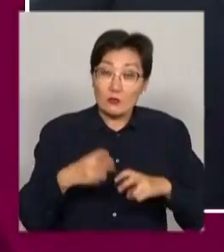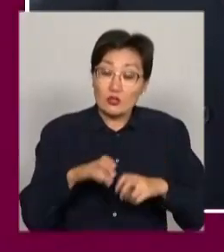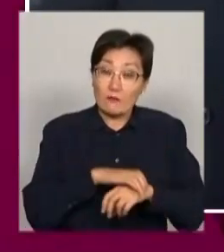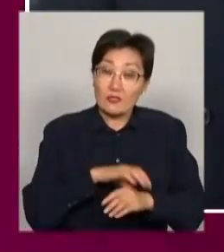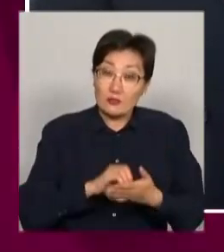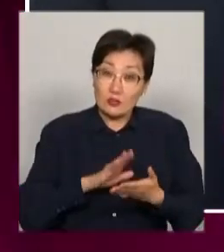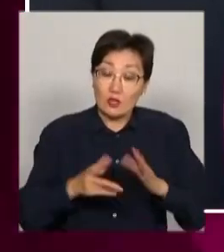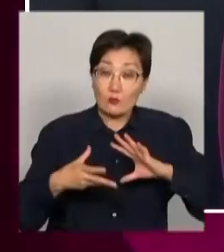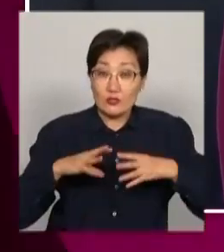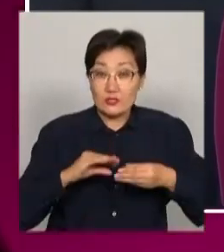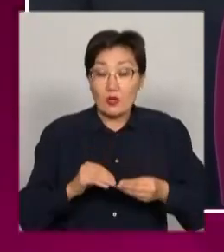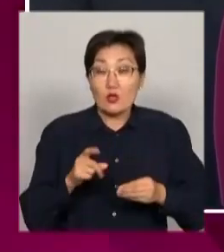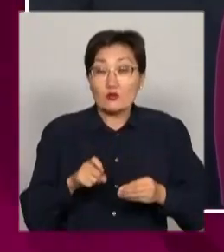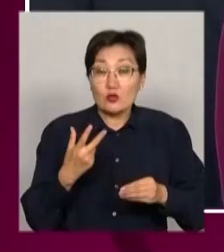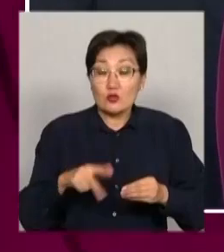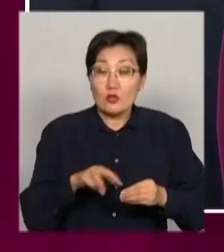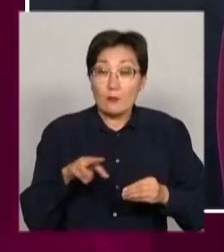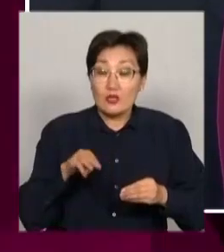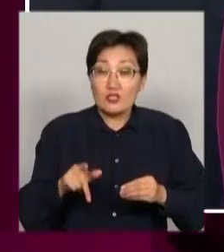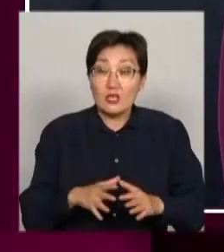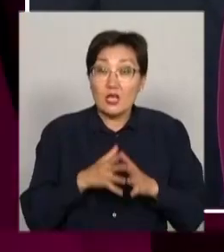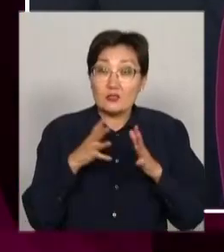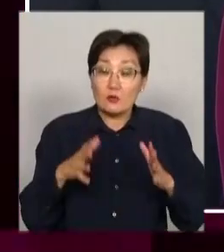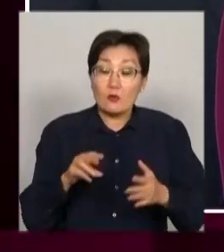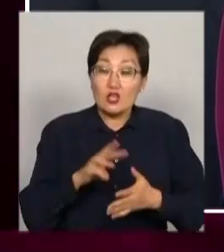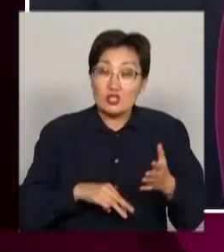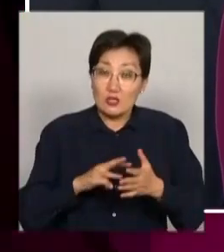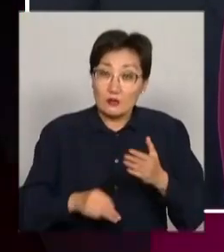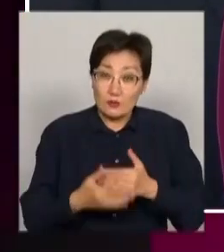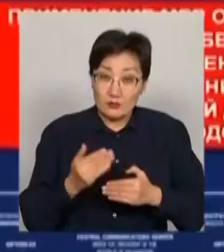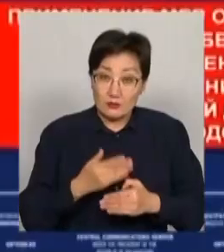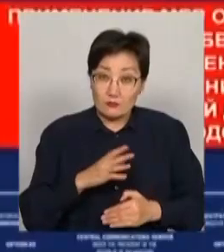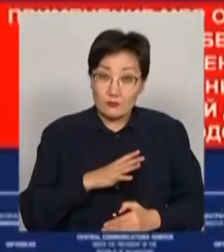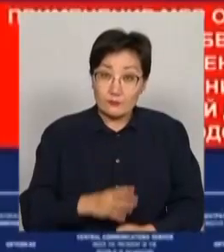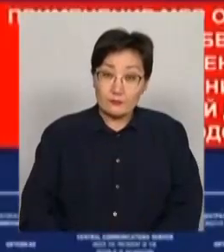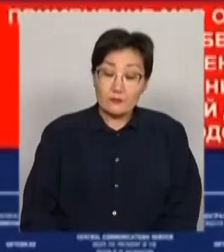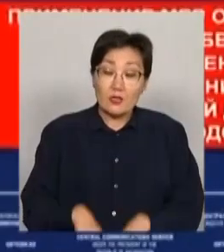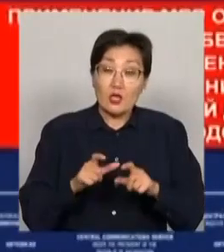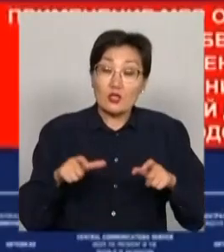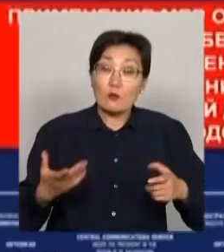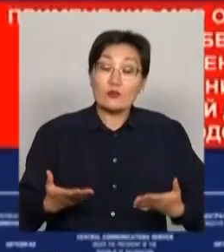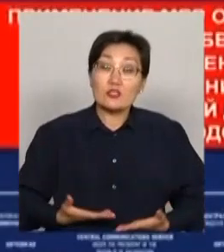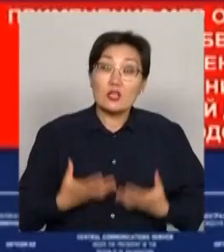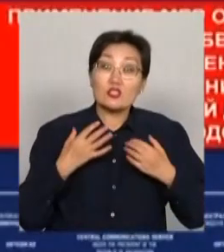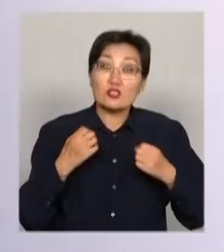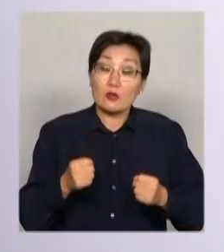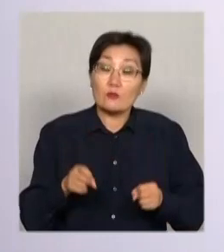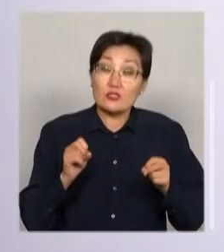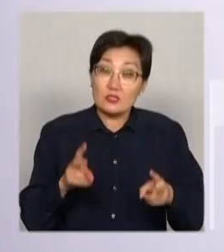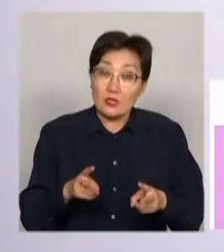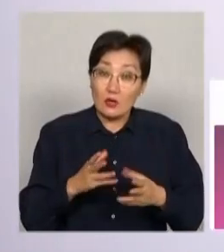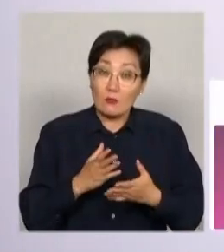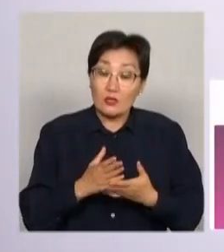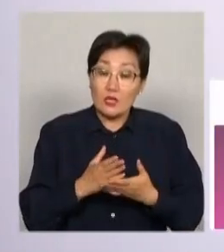анықталған. Нәтижесінде 130 миллион теңгеден асатын айыппұл салынды. Адамдардың өмірі мен денсаулығына зиян